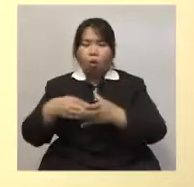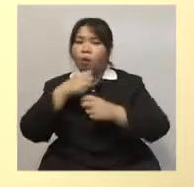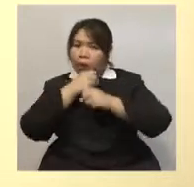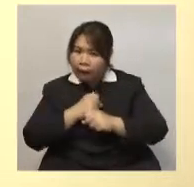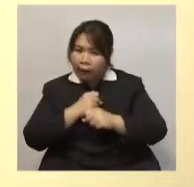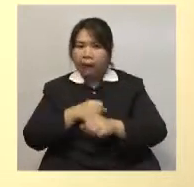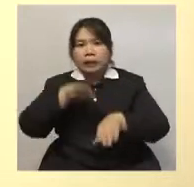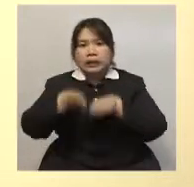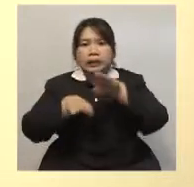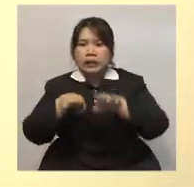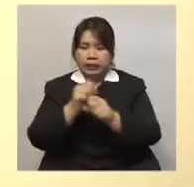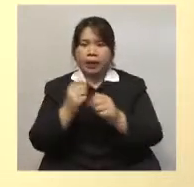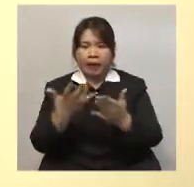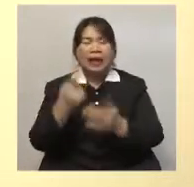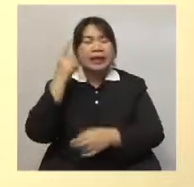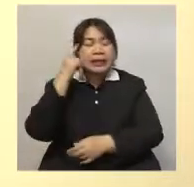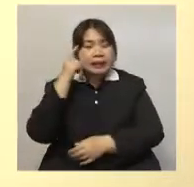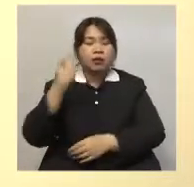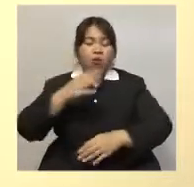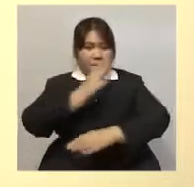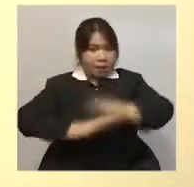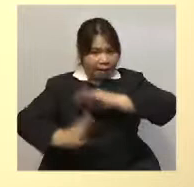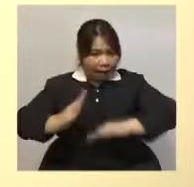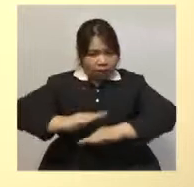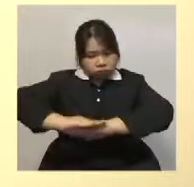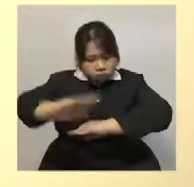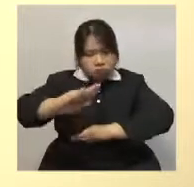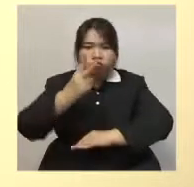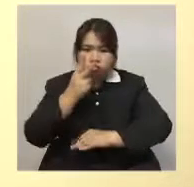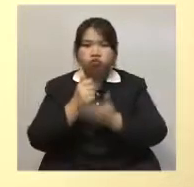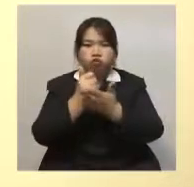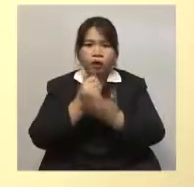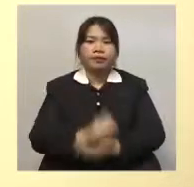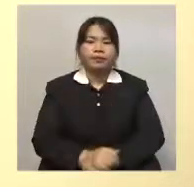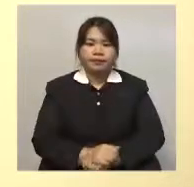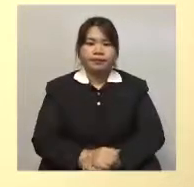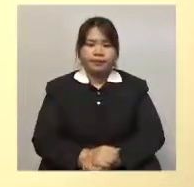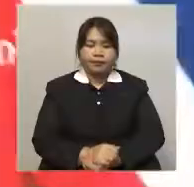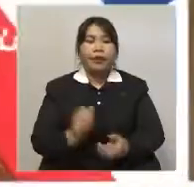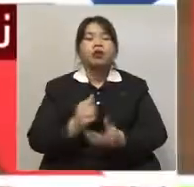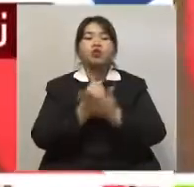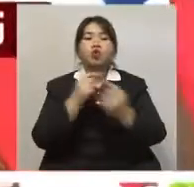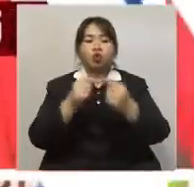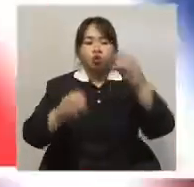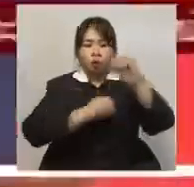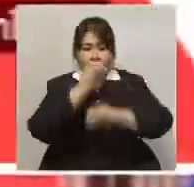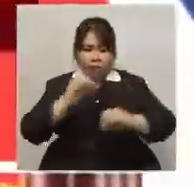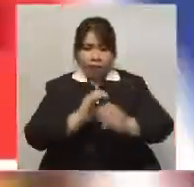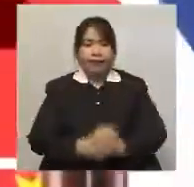ของคนชราคนพิการอะไรนะก็ให้ดูให้หน่อยด้านความปลอดภัยทุกอย่าง